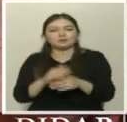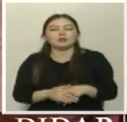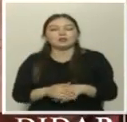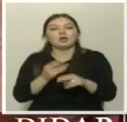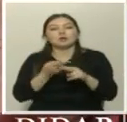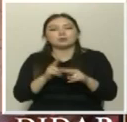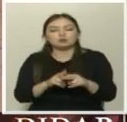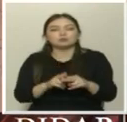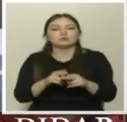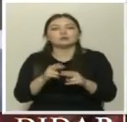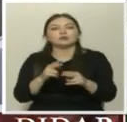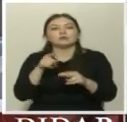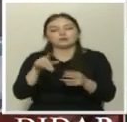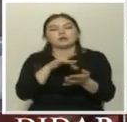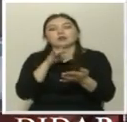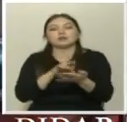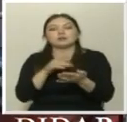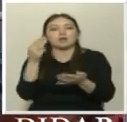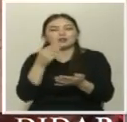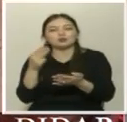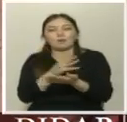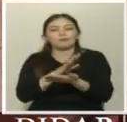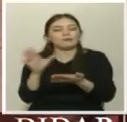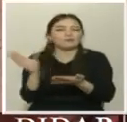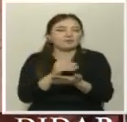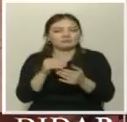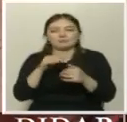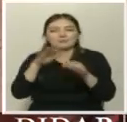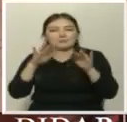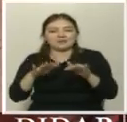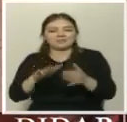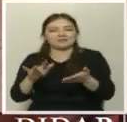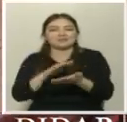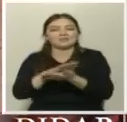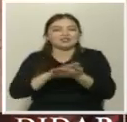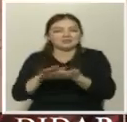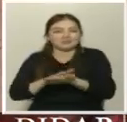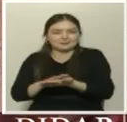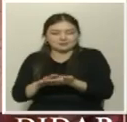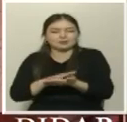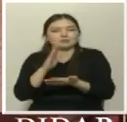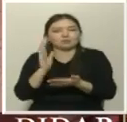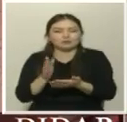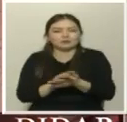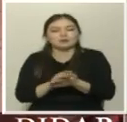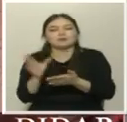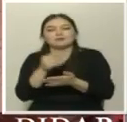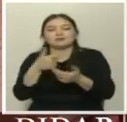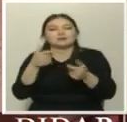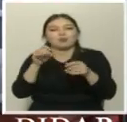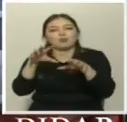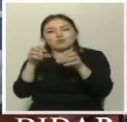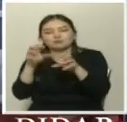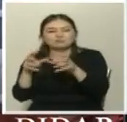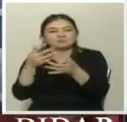сенбілік жұмыстары жүргізілетін болады. Әріптестерімді және қала тұрғындарды, қала жанашырларын сенбілік күніне белсенді